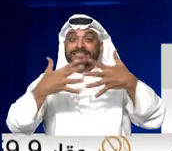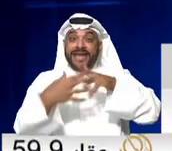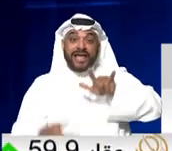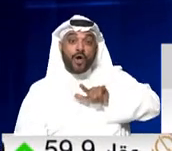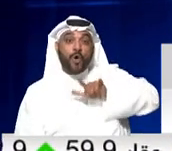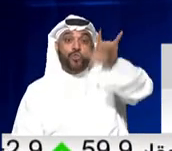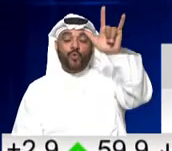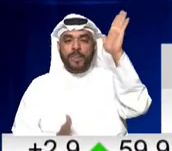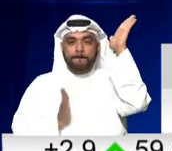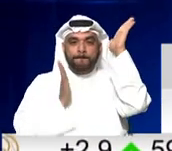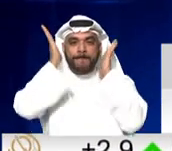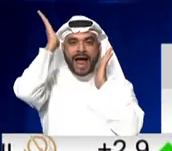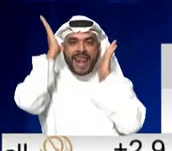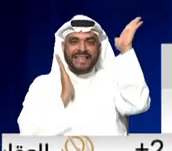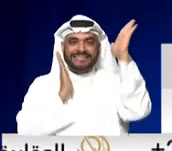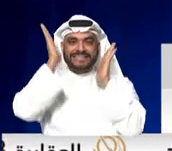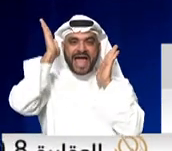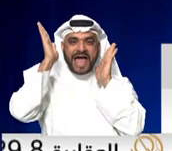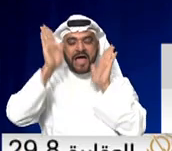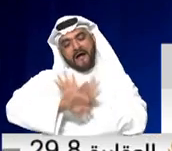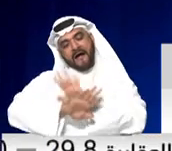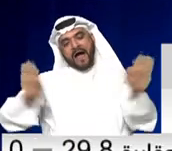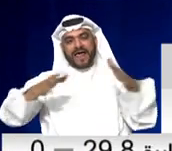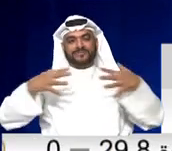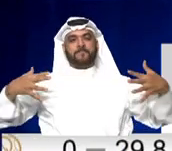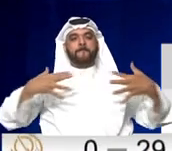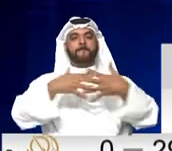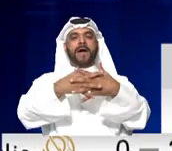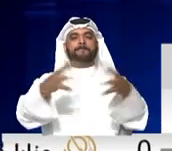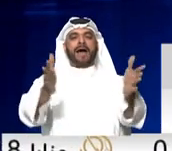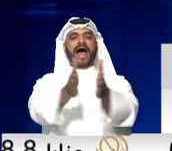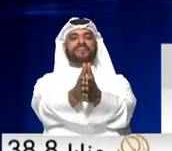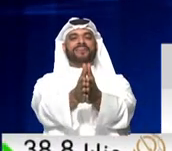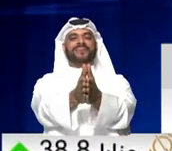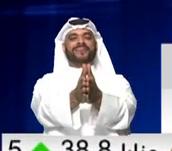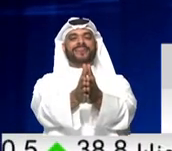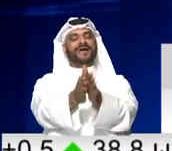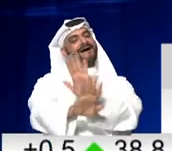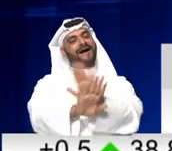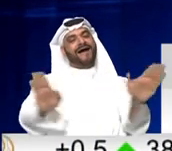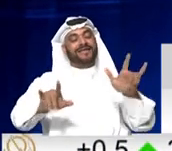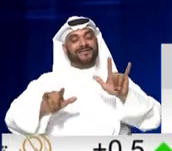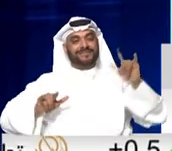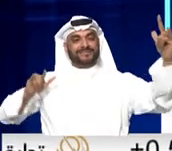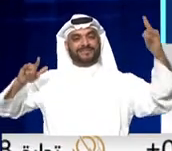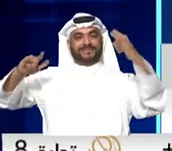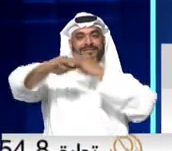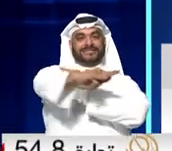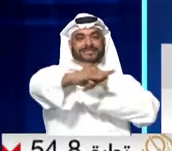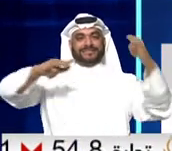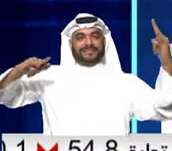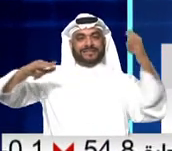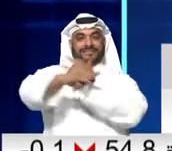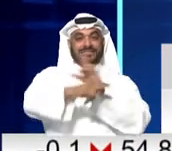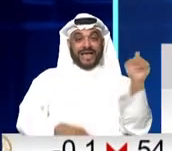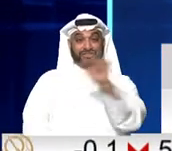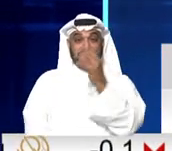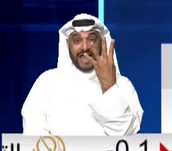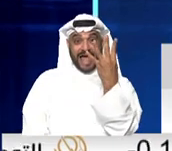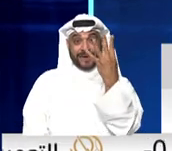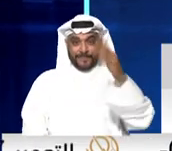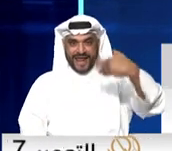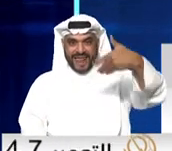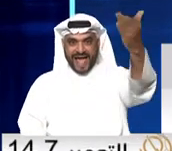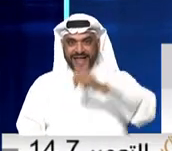اطر التعاون المشترك بين الطرفين في قطاع النقل الجوي التجاري وذلك ابتداء من مطلع شهر ابريل القادمه